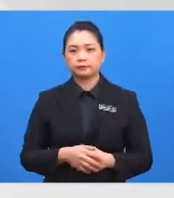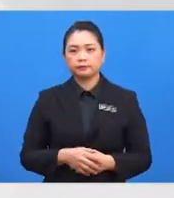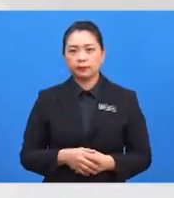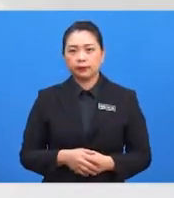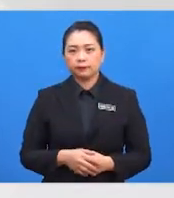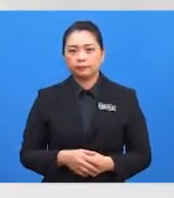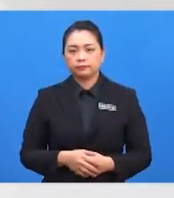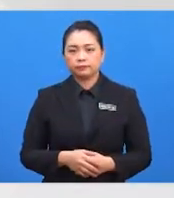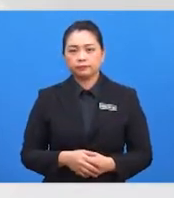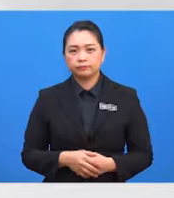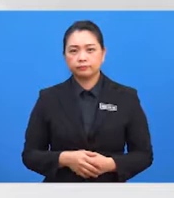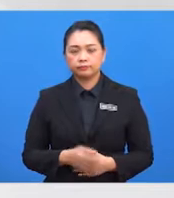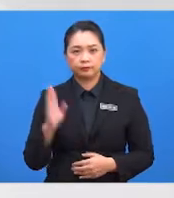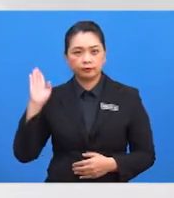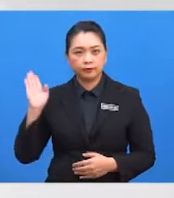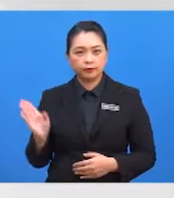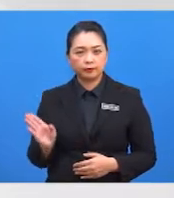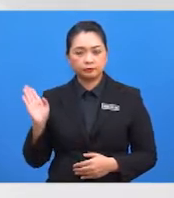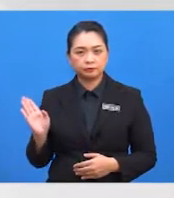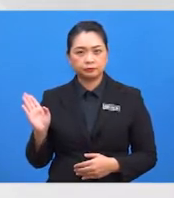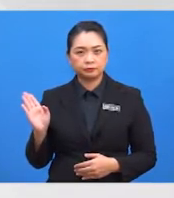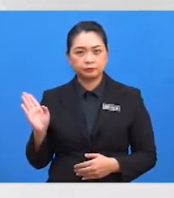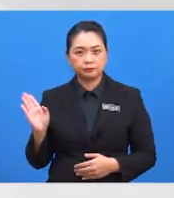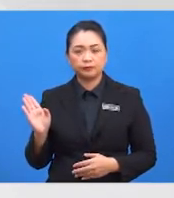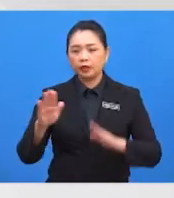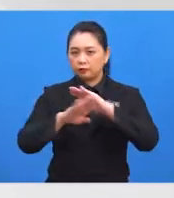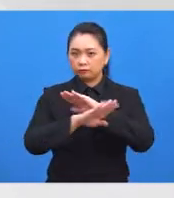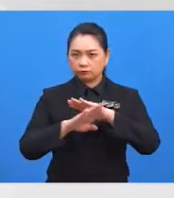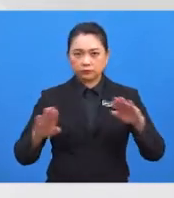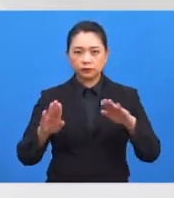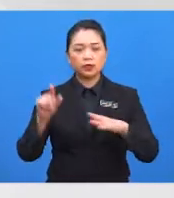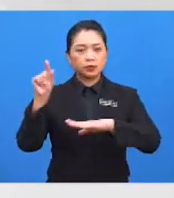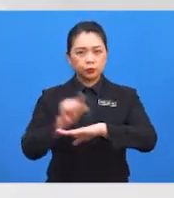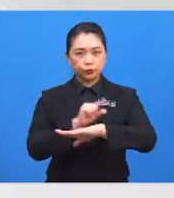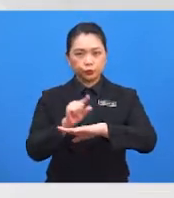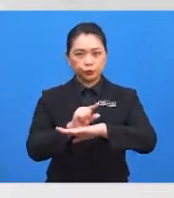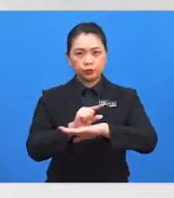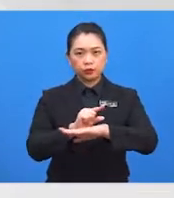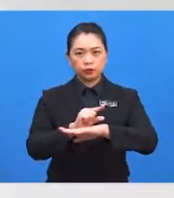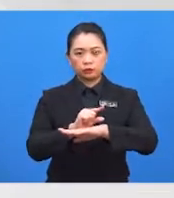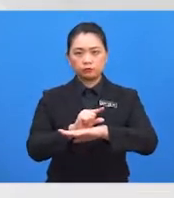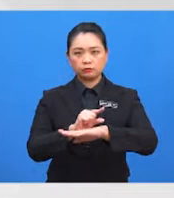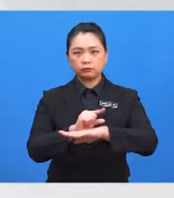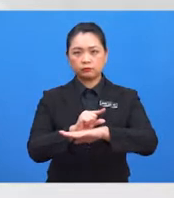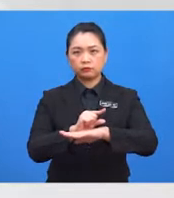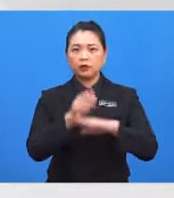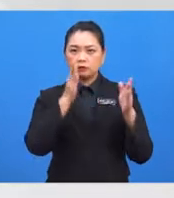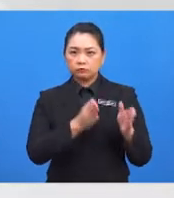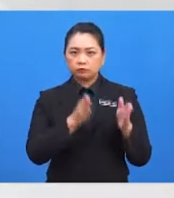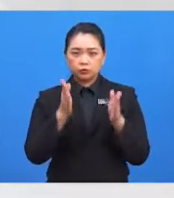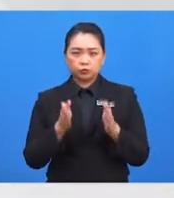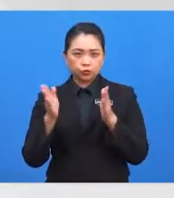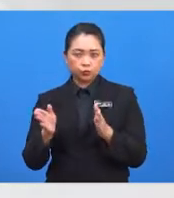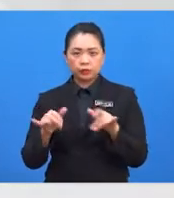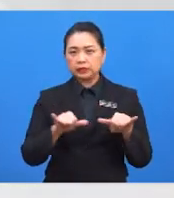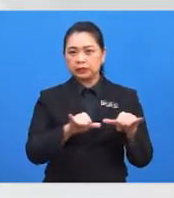Yang keempat, circus. Okey, layout circus tidak menggunakan dan tidak menyiratkan reka bentuk susun